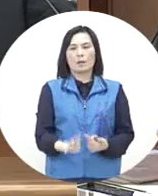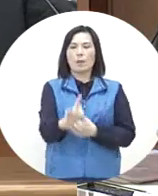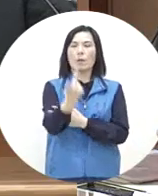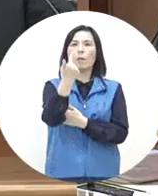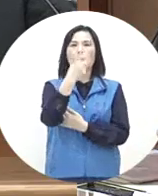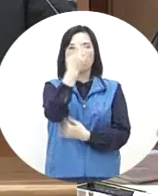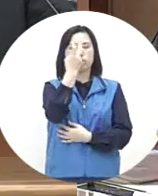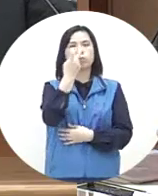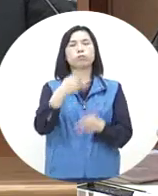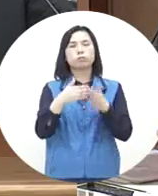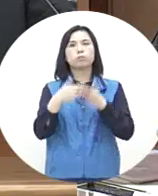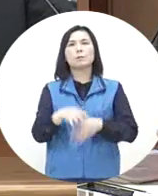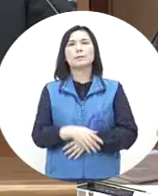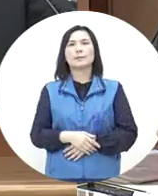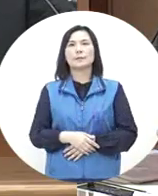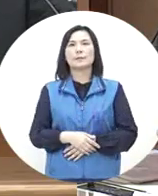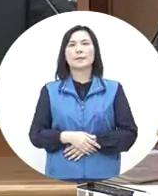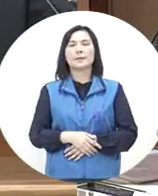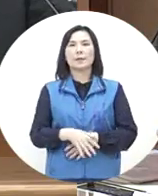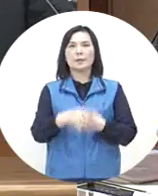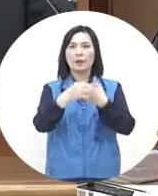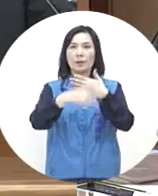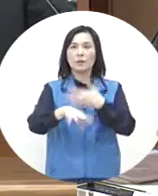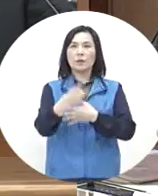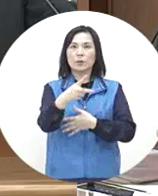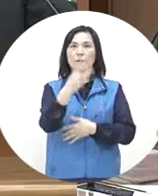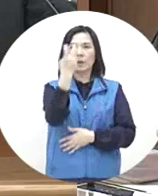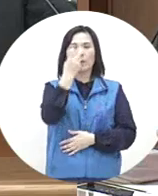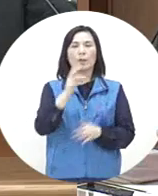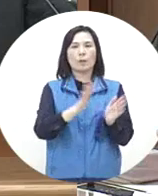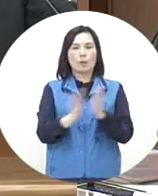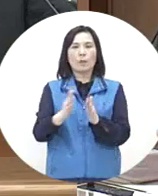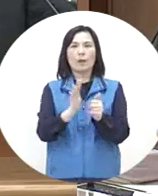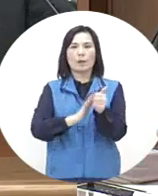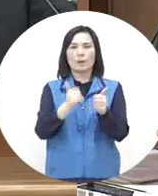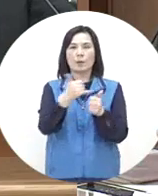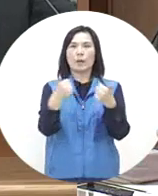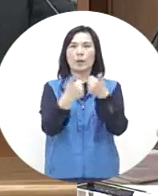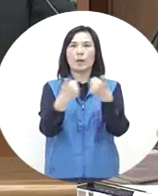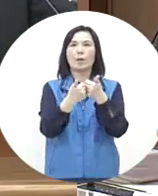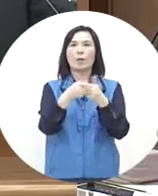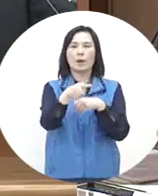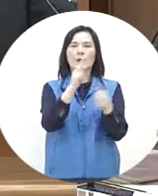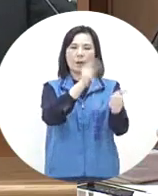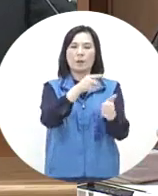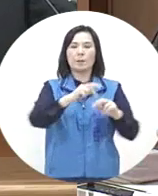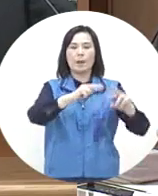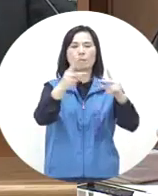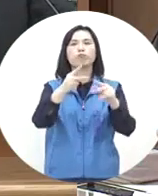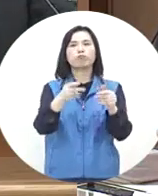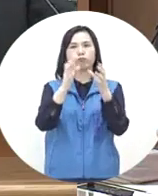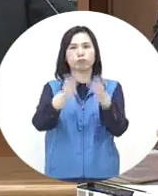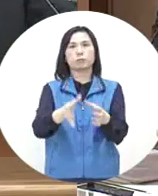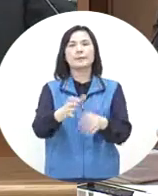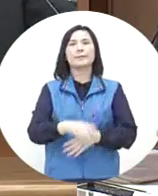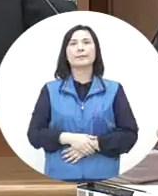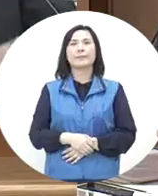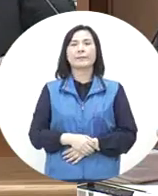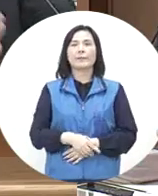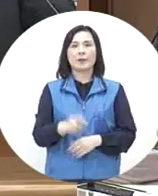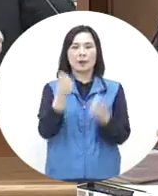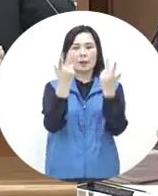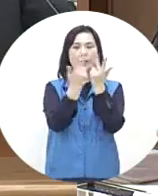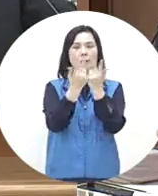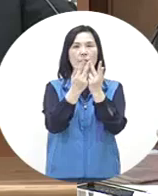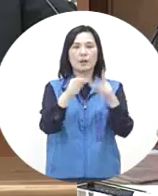啊。他有2个地方没有管理委员会，忘了给辅导一点爱做或谁，所以我们都前面新北市有公安小组，由副市